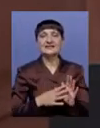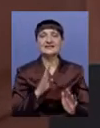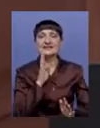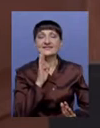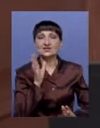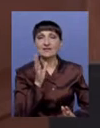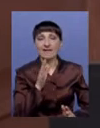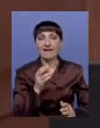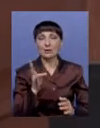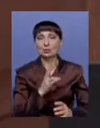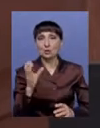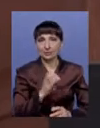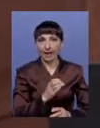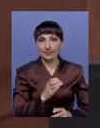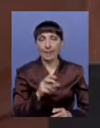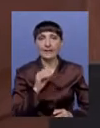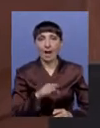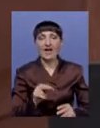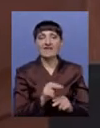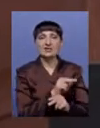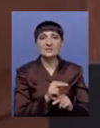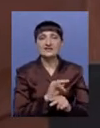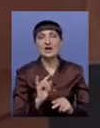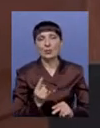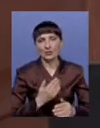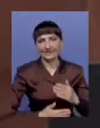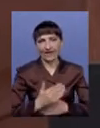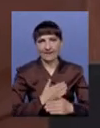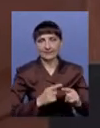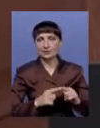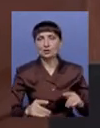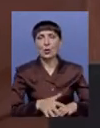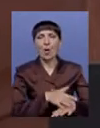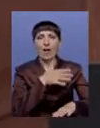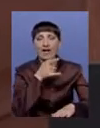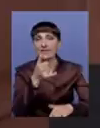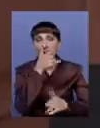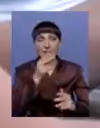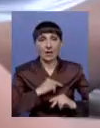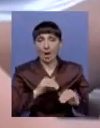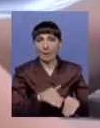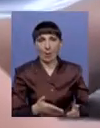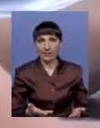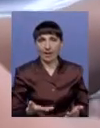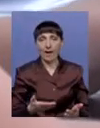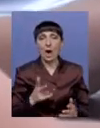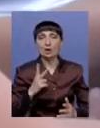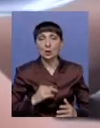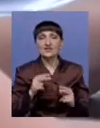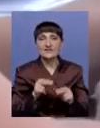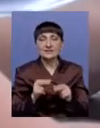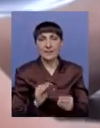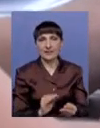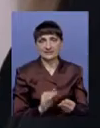обучении. Во время карантина это очень у нас было актуально, потому что все онлайн получили. Всего таких, как